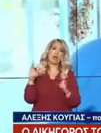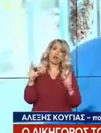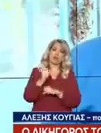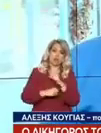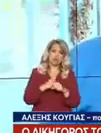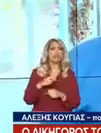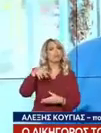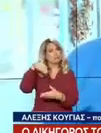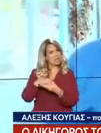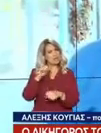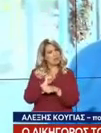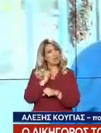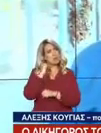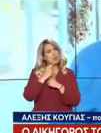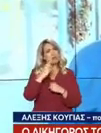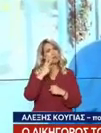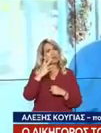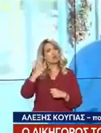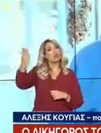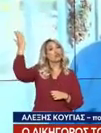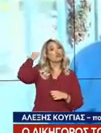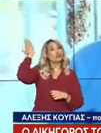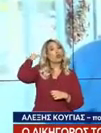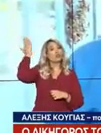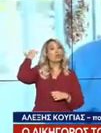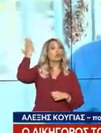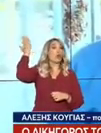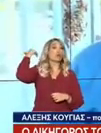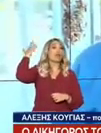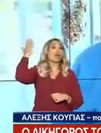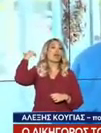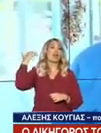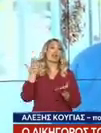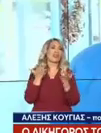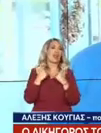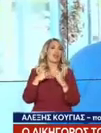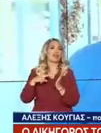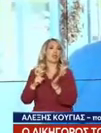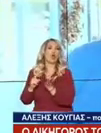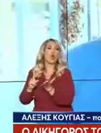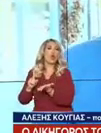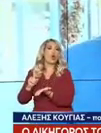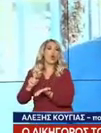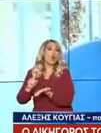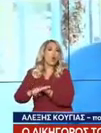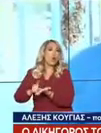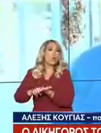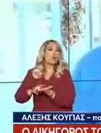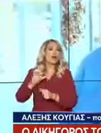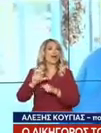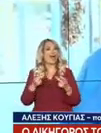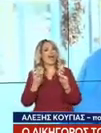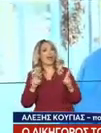στο μεγαλύτερο μέρος, γιατί τότε δεν υπήρχαν εκείνη τα χρόνια οι ευεργετικές διατάξεις που αναστέλουν την ποινή φόρων. Έπρεπε